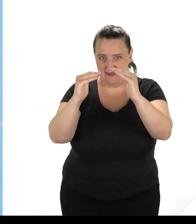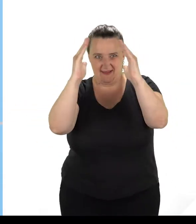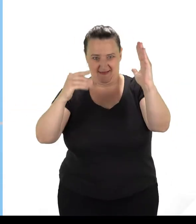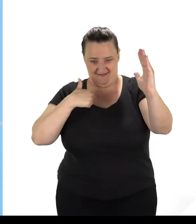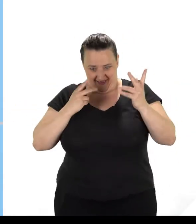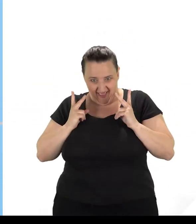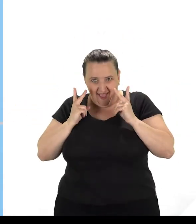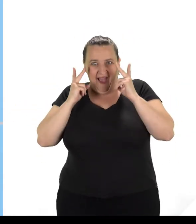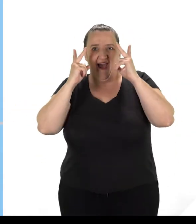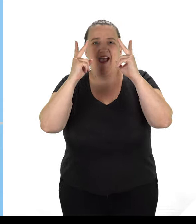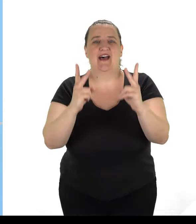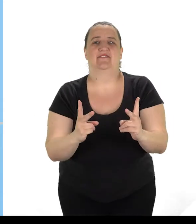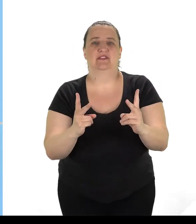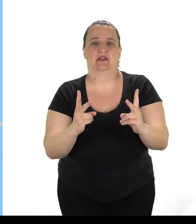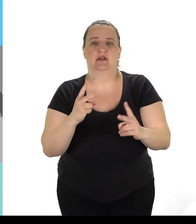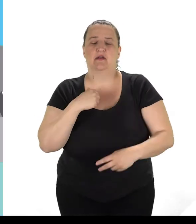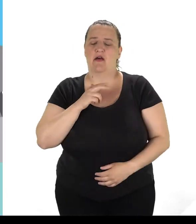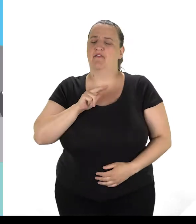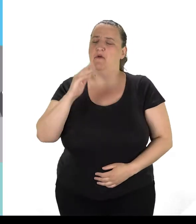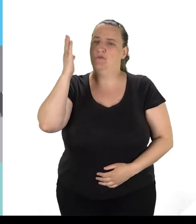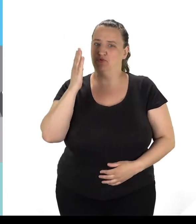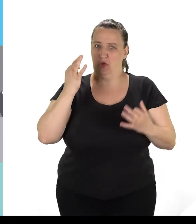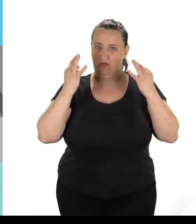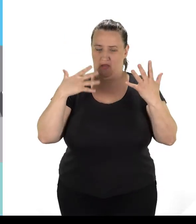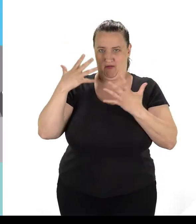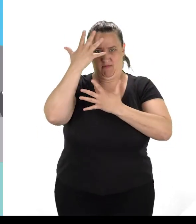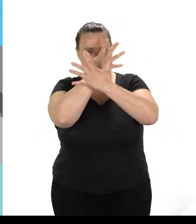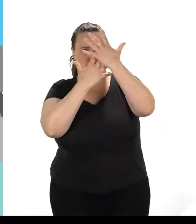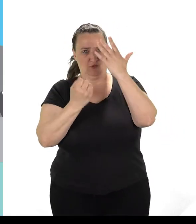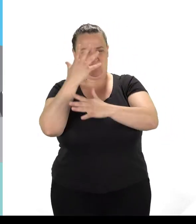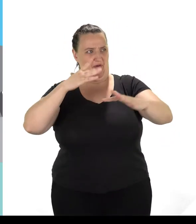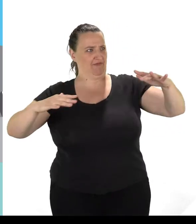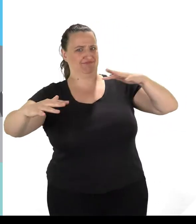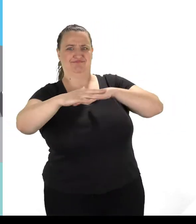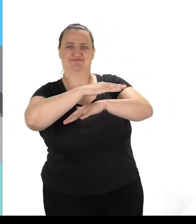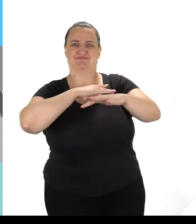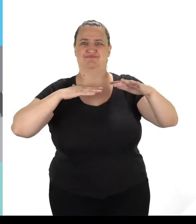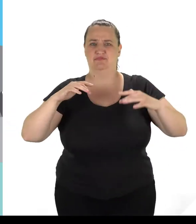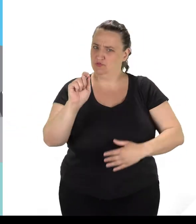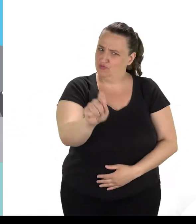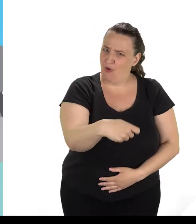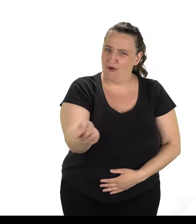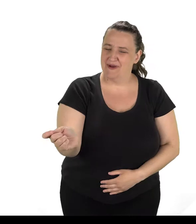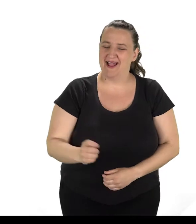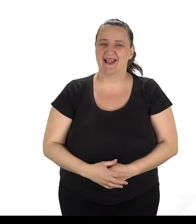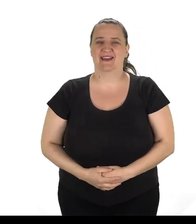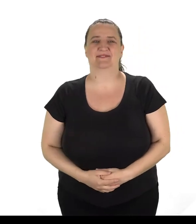Vous avez préparé mon arrivée à la maison. Je vais mettre un peu de temps à m'habituer à mon nouvel environnement. C'est normal.